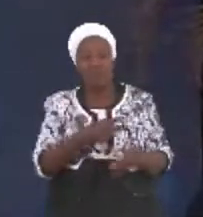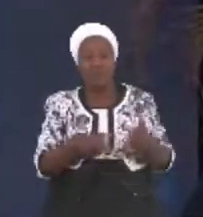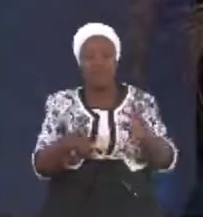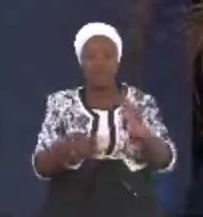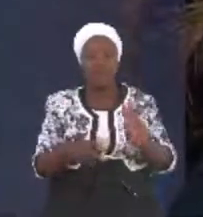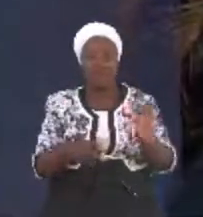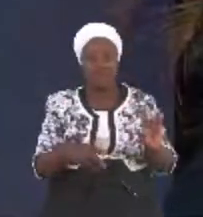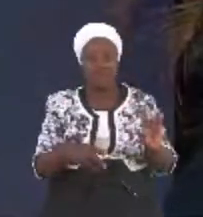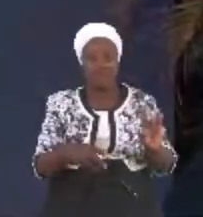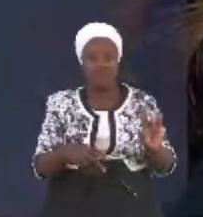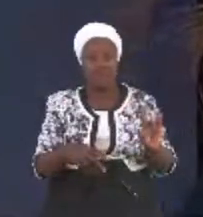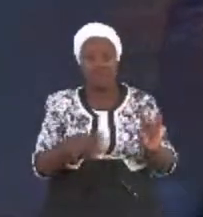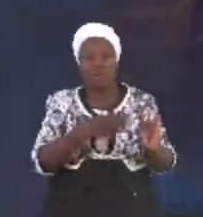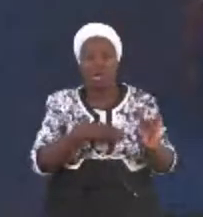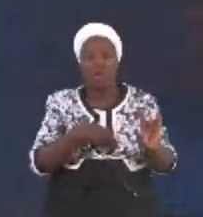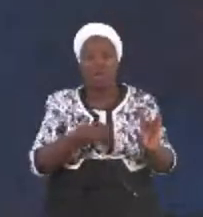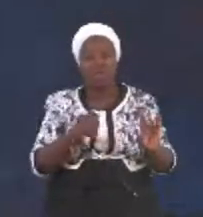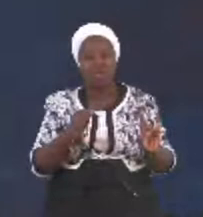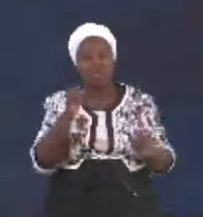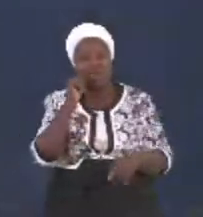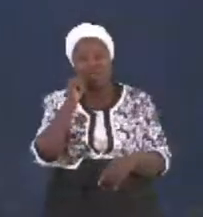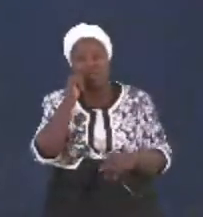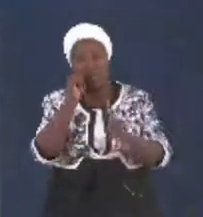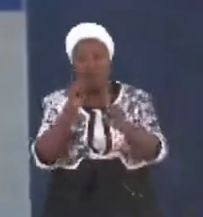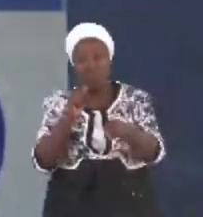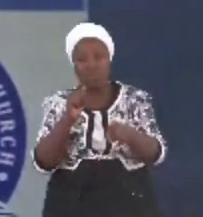Verset 28 dit, elle répondit,